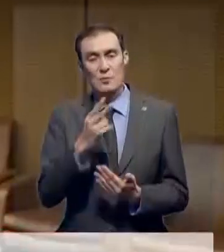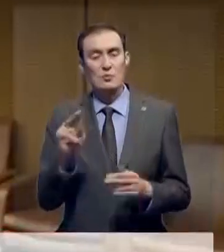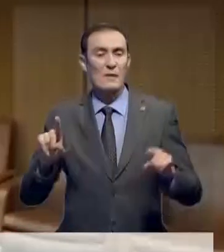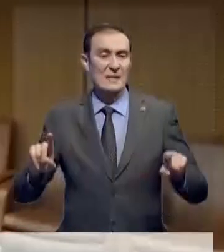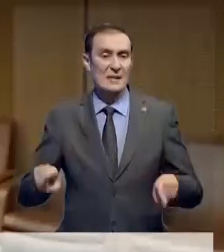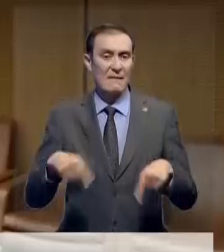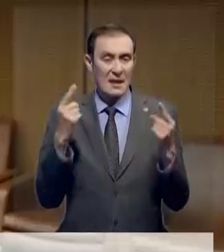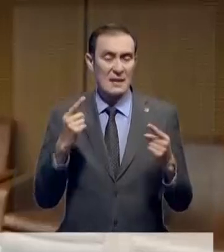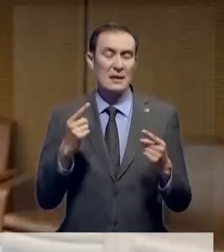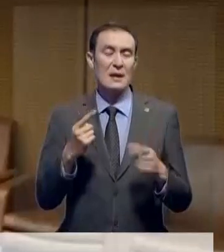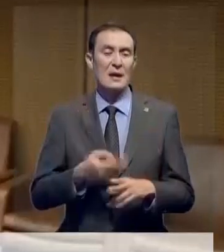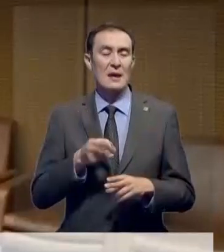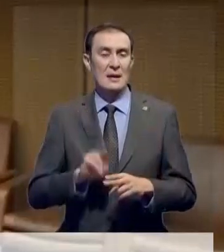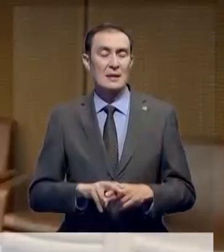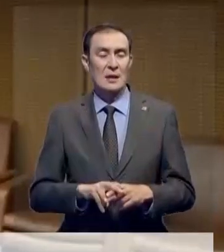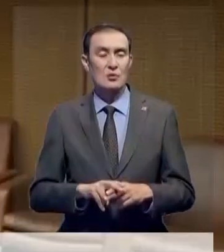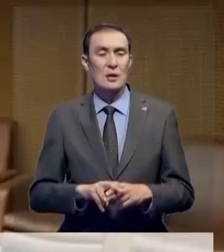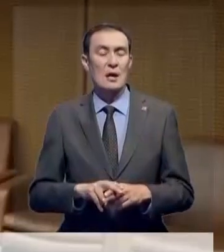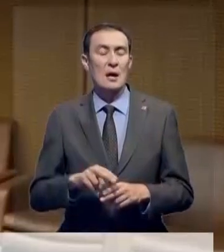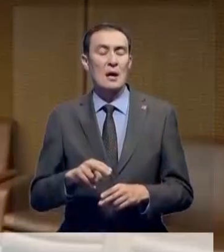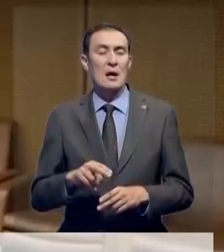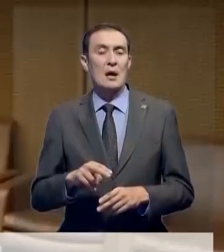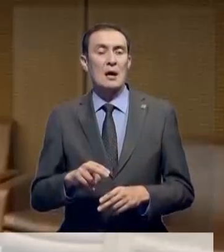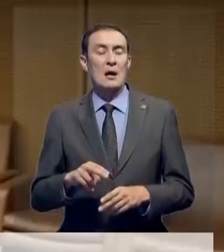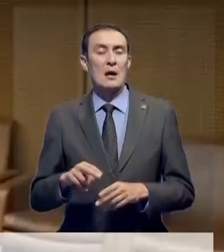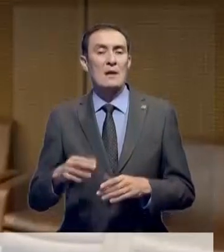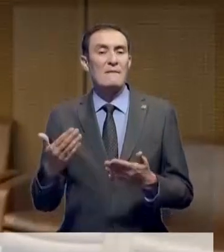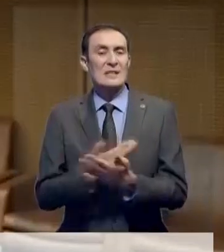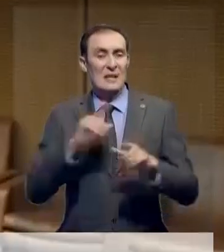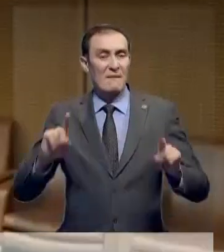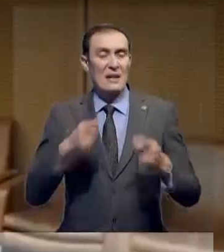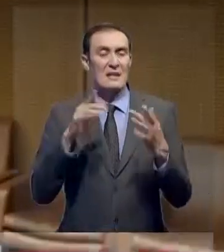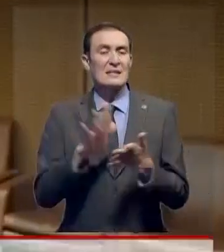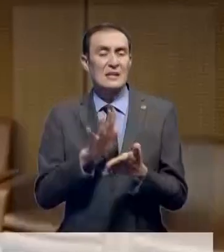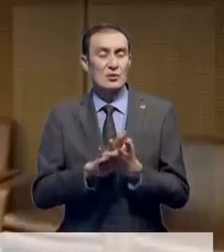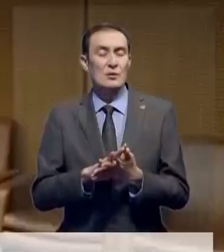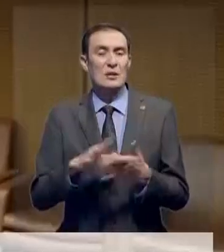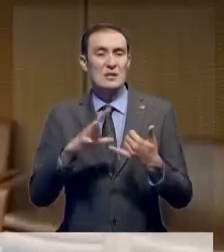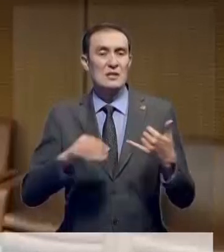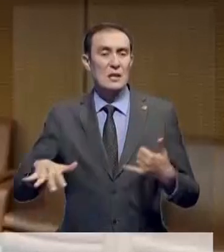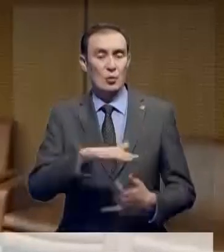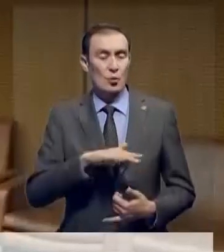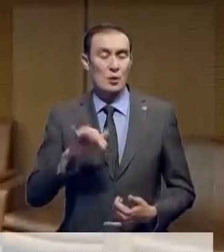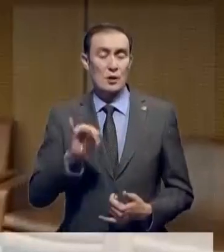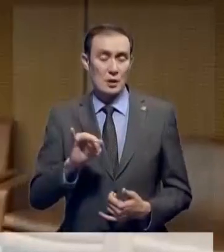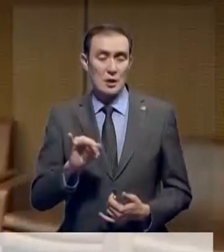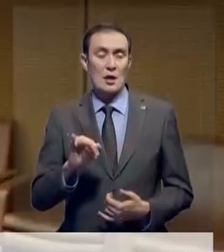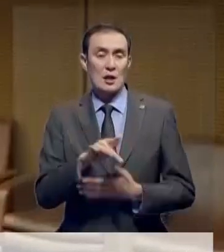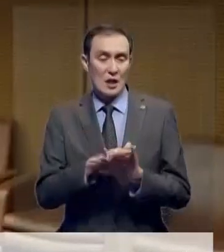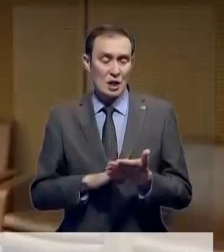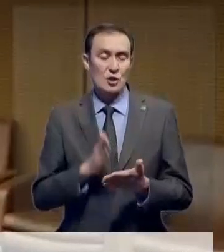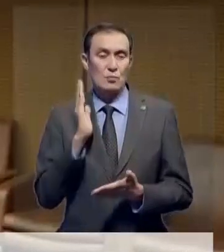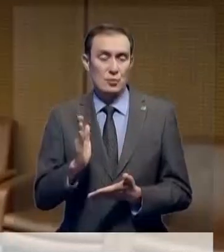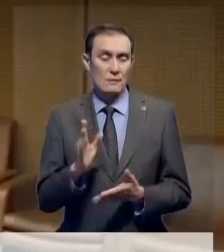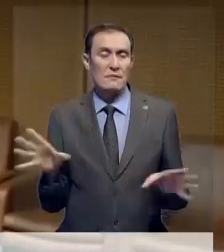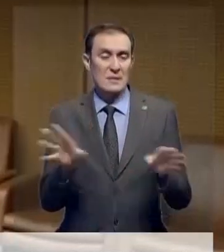то, о чем я говорю, то есть это тоже разработка методов рекультивации территории, да, загрязненных участков. И, соответственно, дальше планируем